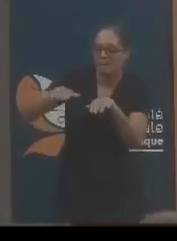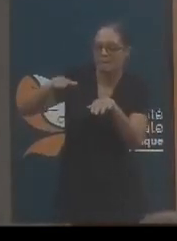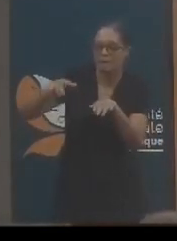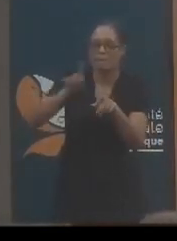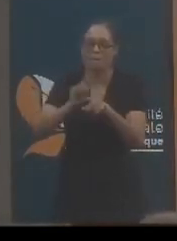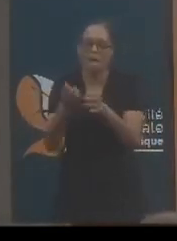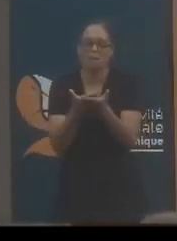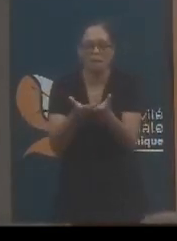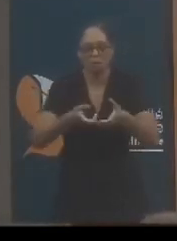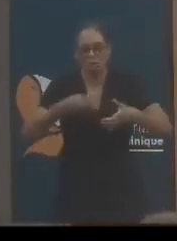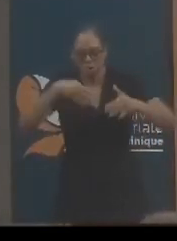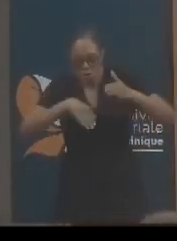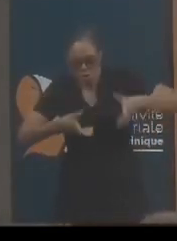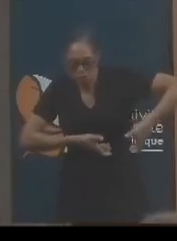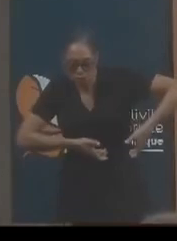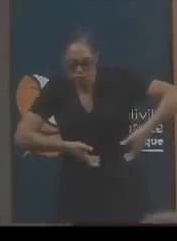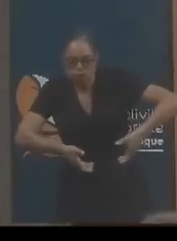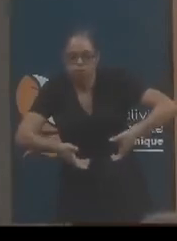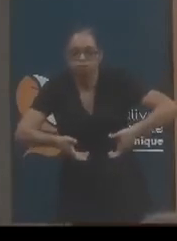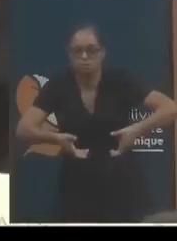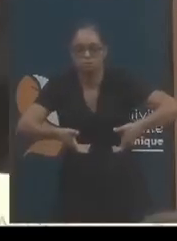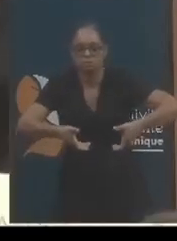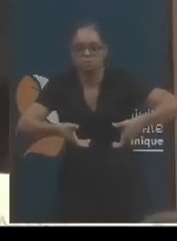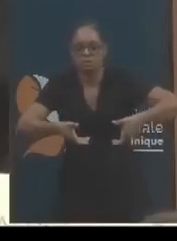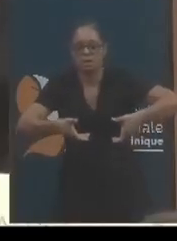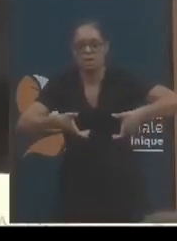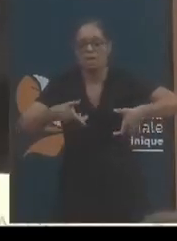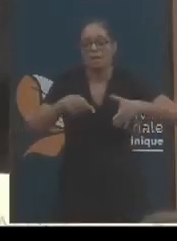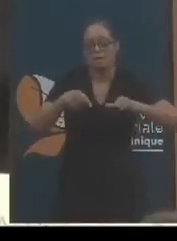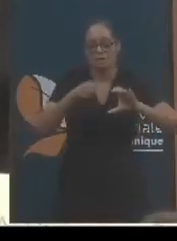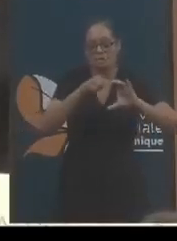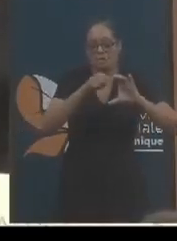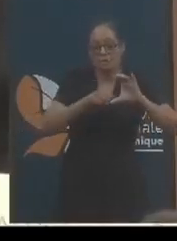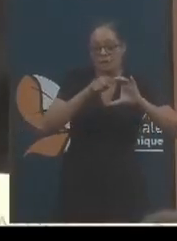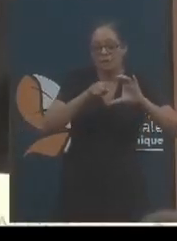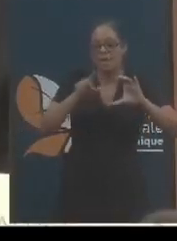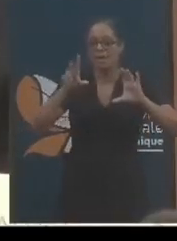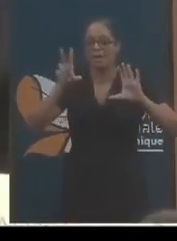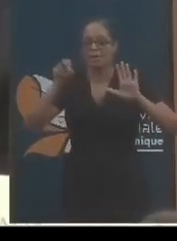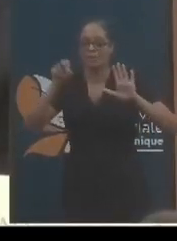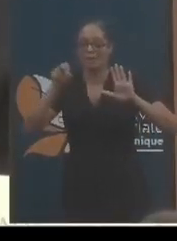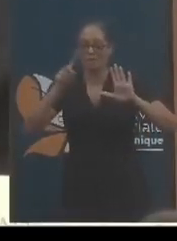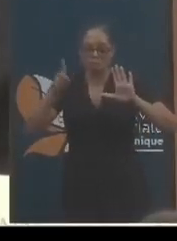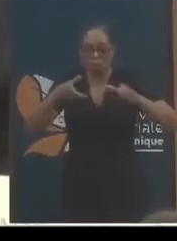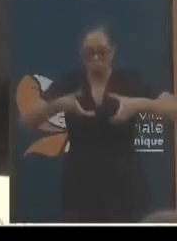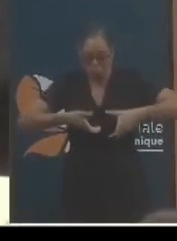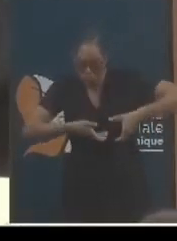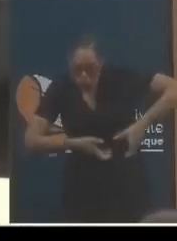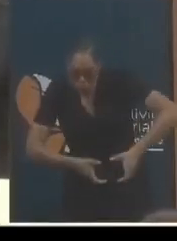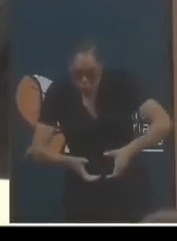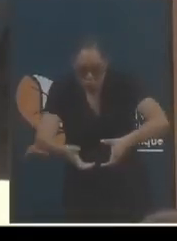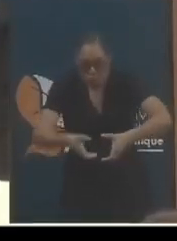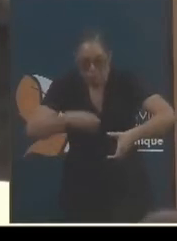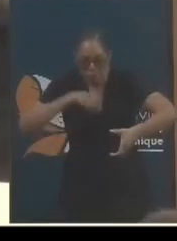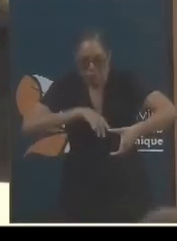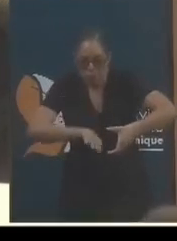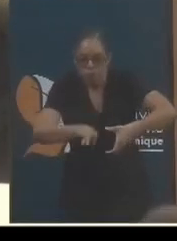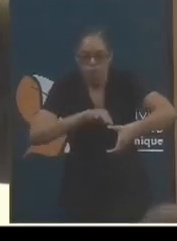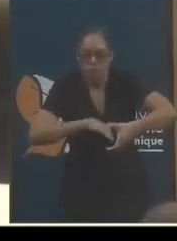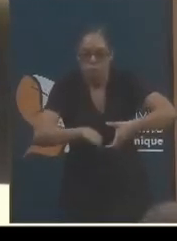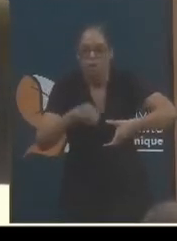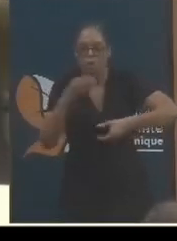passer 3 buses avec un diamètre de 80, de glisser quelques évolutions,